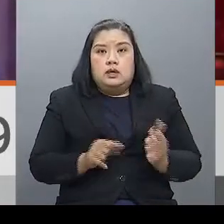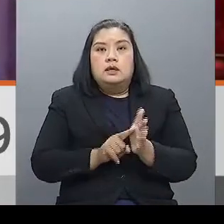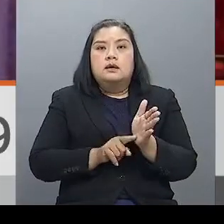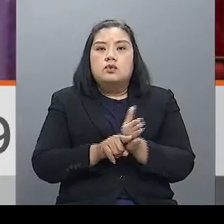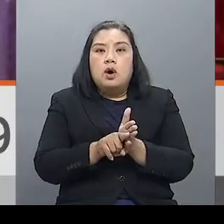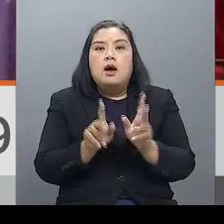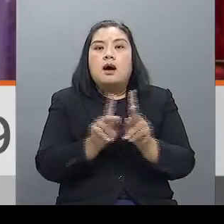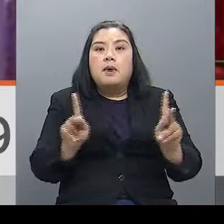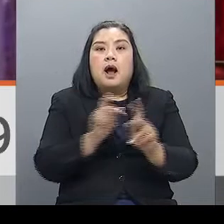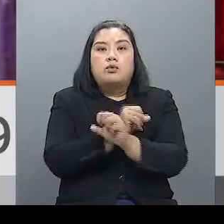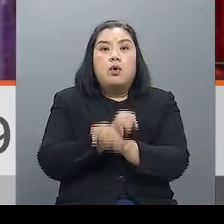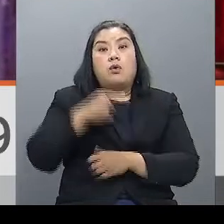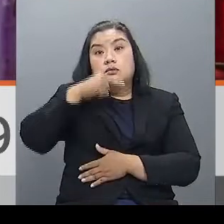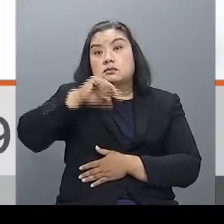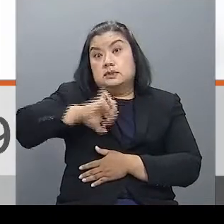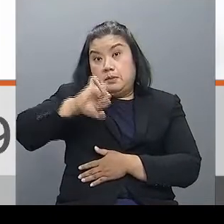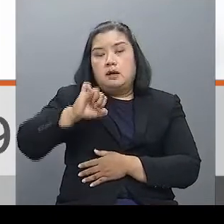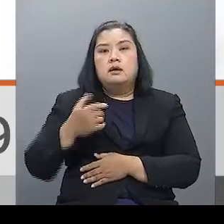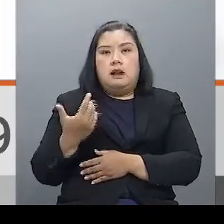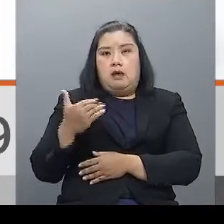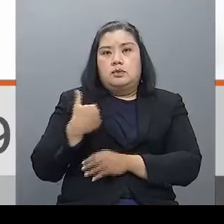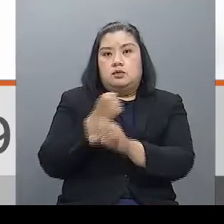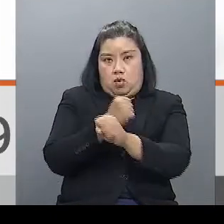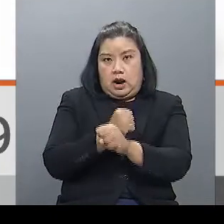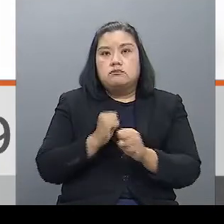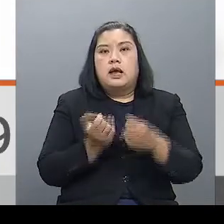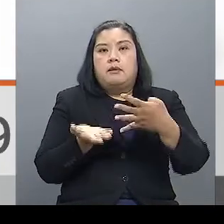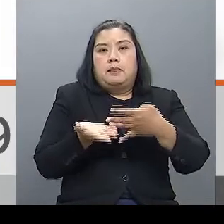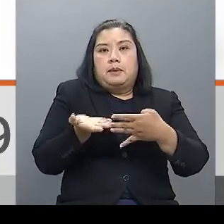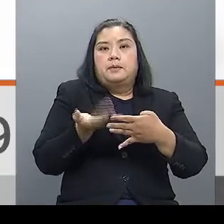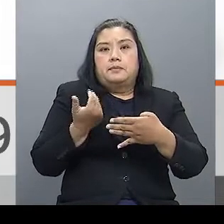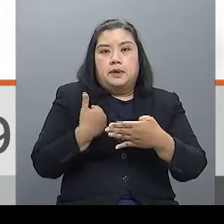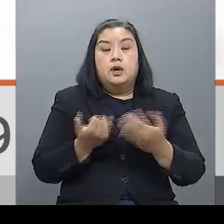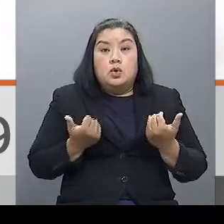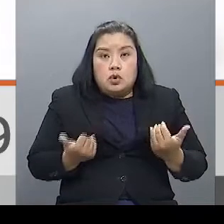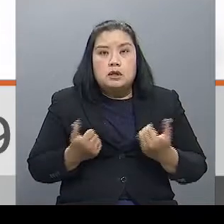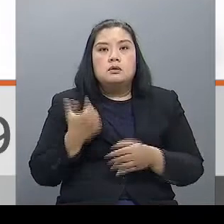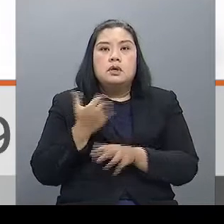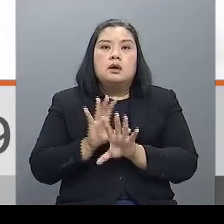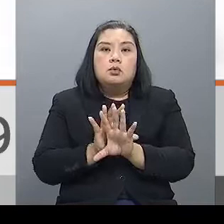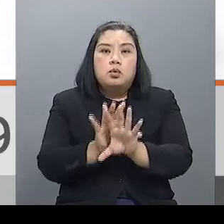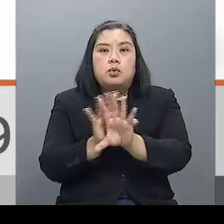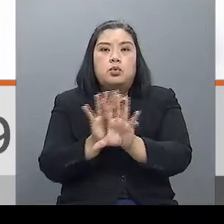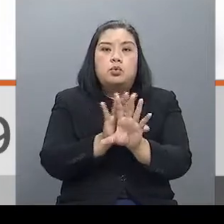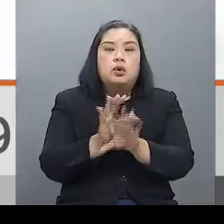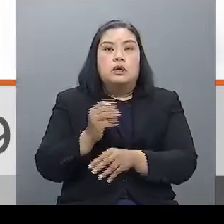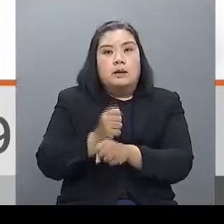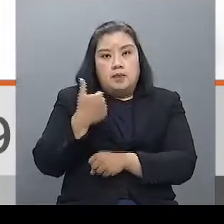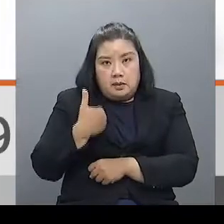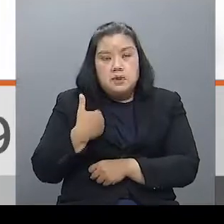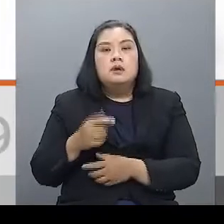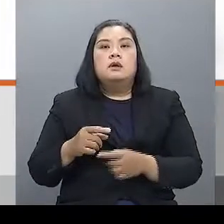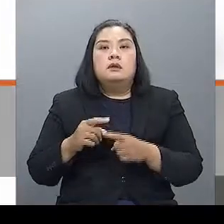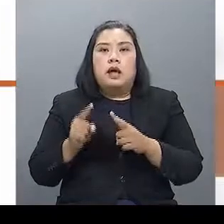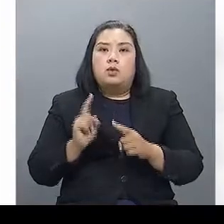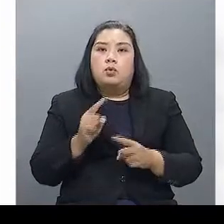การยกระดับการควบคุมป้องกันโรคเพิ่มขึ้นโดยกิจกรรมขบวนแห่สามารถจัดได้เฉพาะกิจกรรมขบวนแห่ที่มีผู้เข้าร่วม